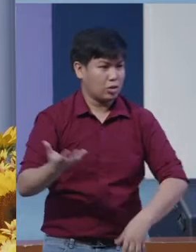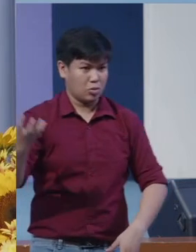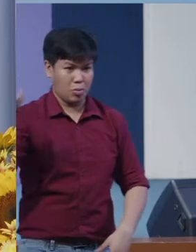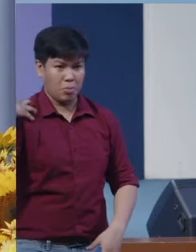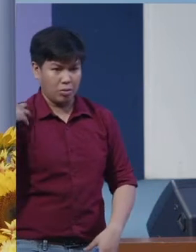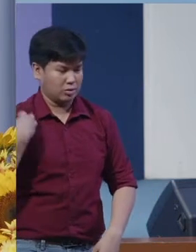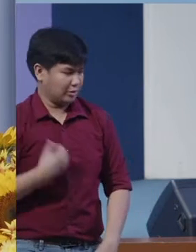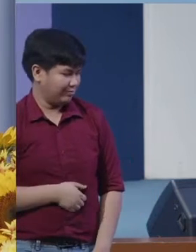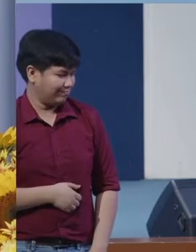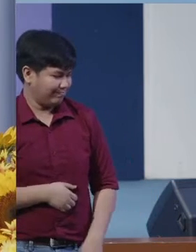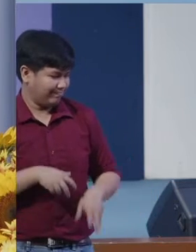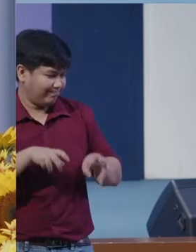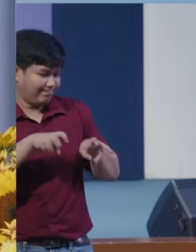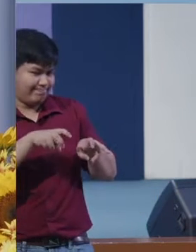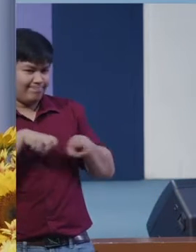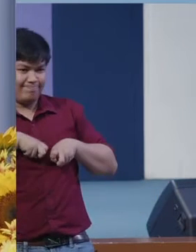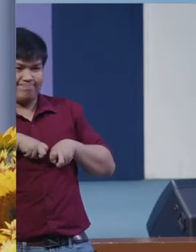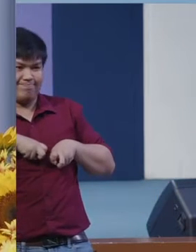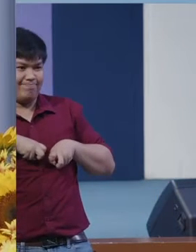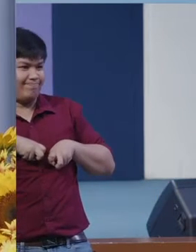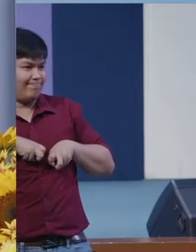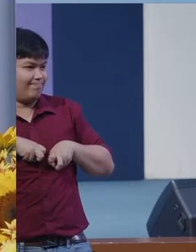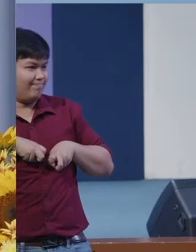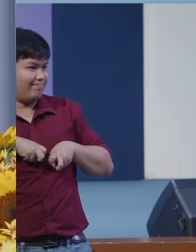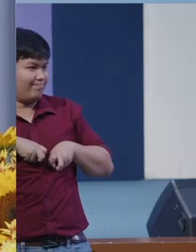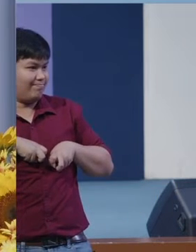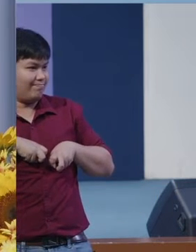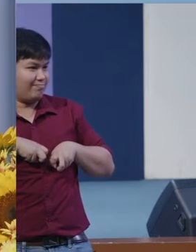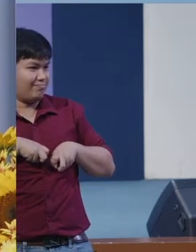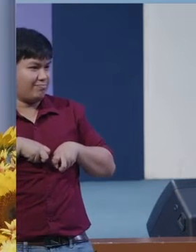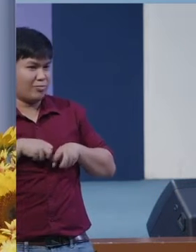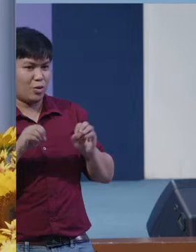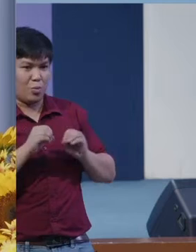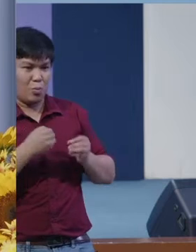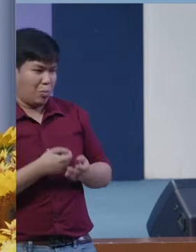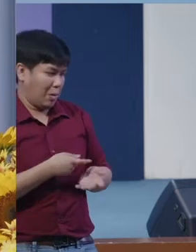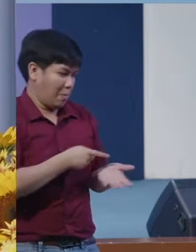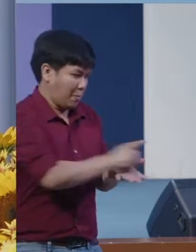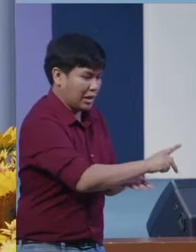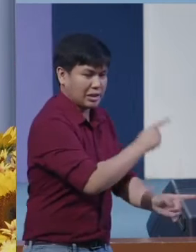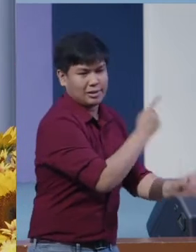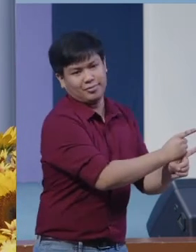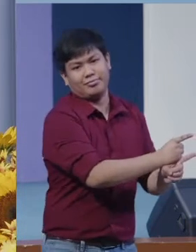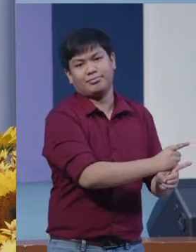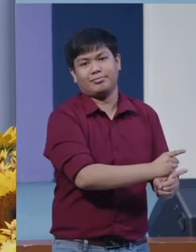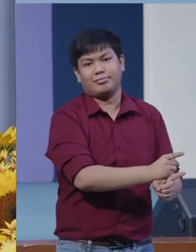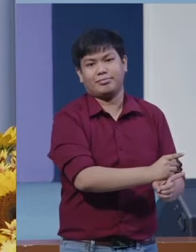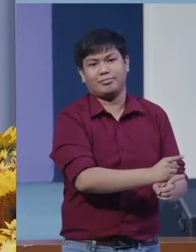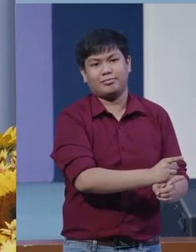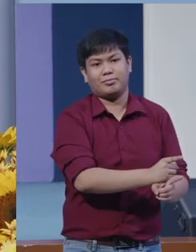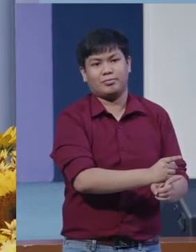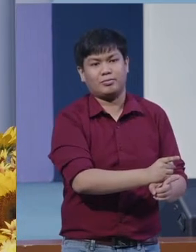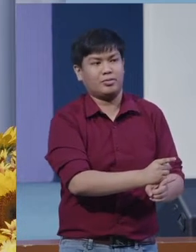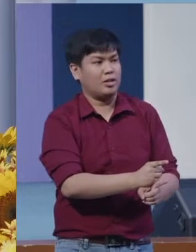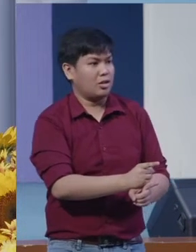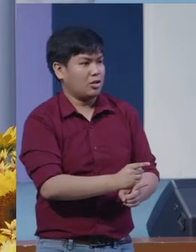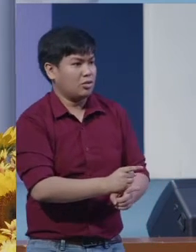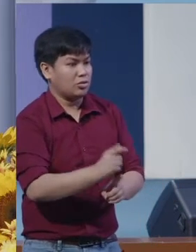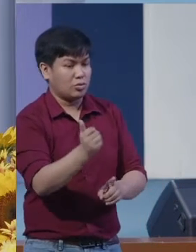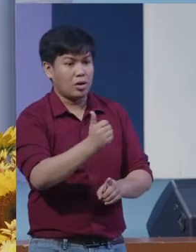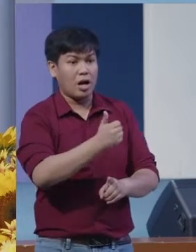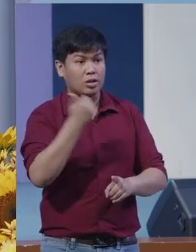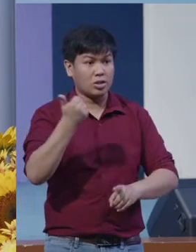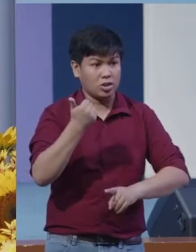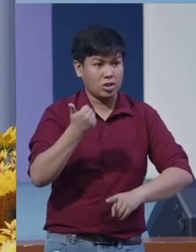At inaapi ang mahihirap sa kanilang kalagitnaan. Yung iba roon ay nasa loob ng kanilang